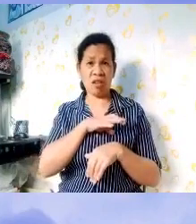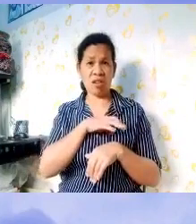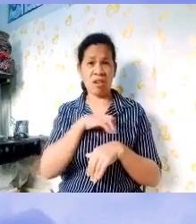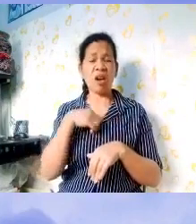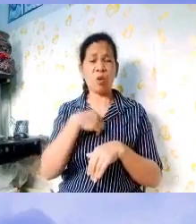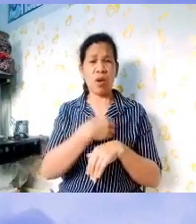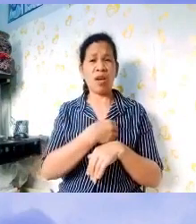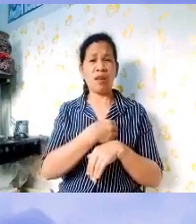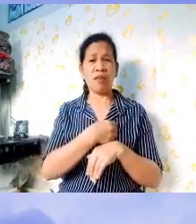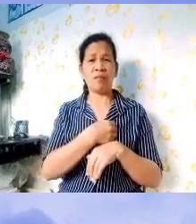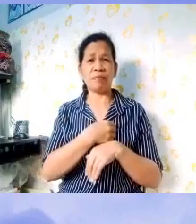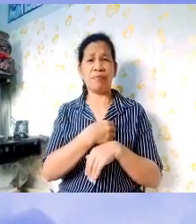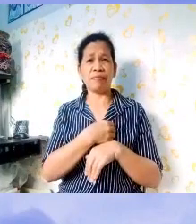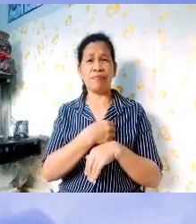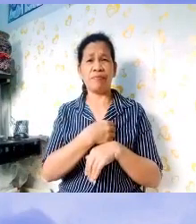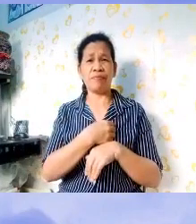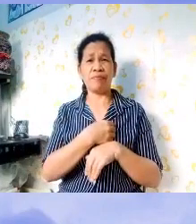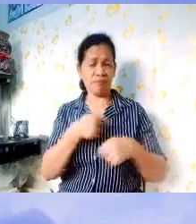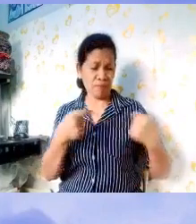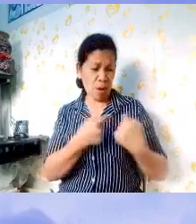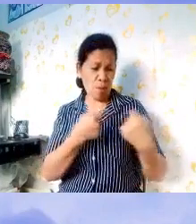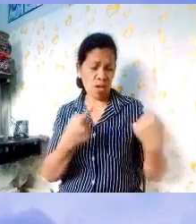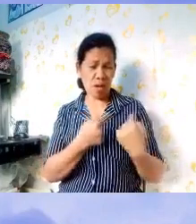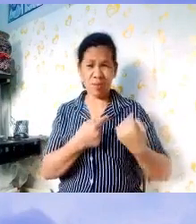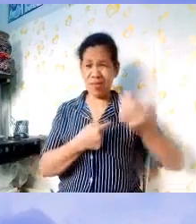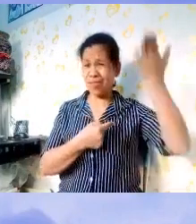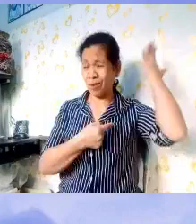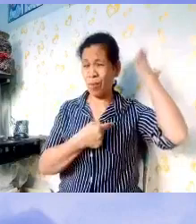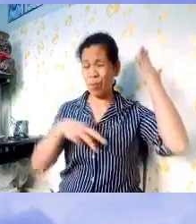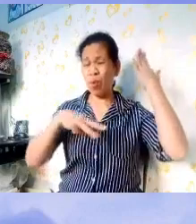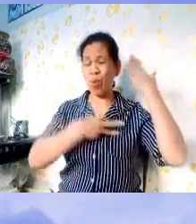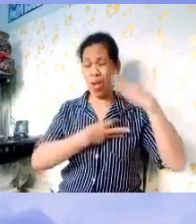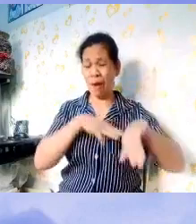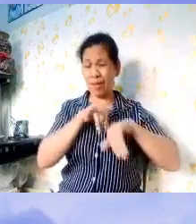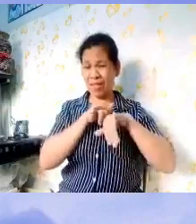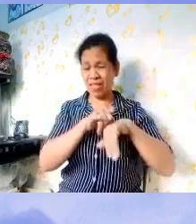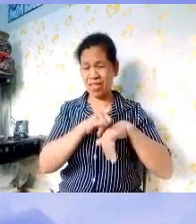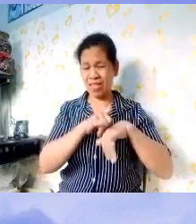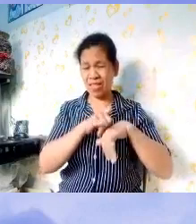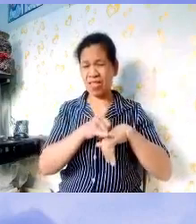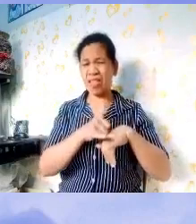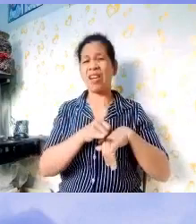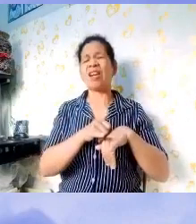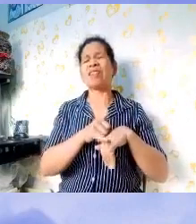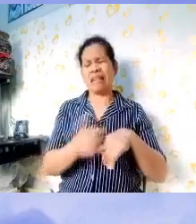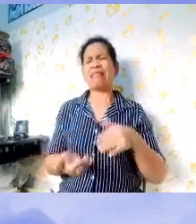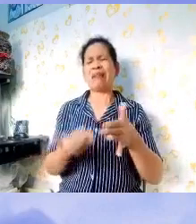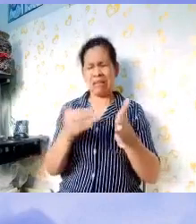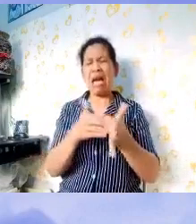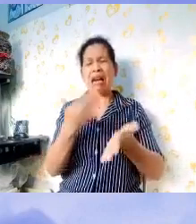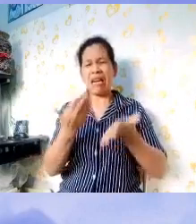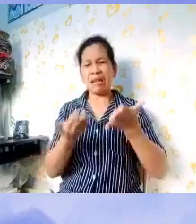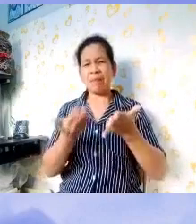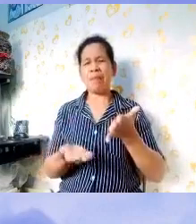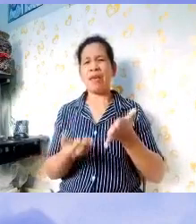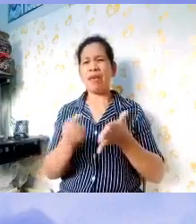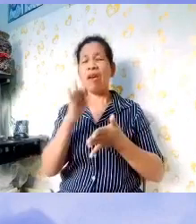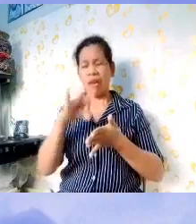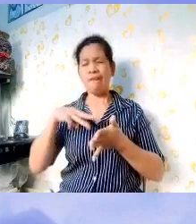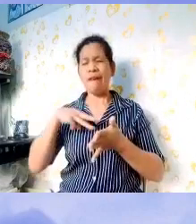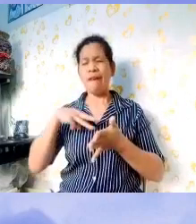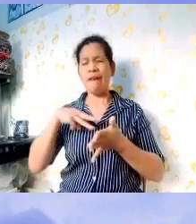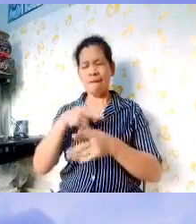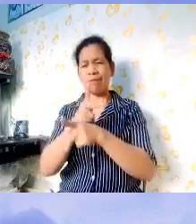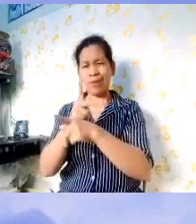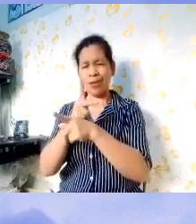Yung mga dati nating gawi ay posibleng bumalik. Mga kapatid, kung hindi tayo mag-iingat,